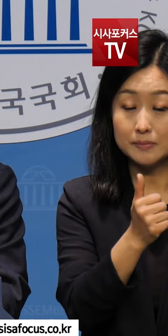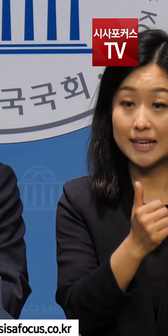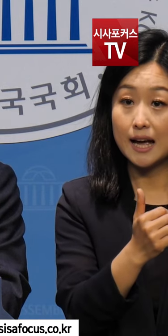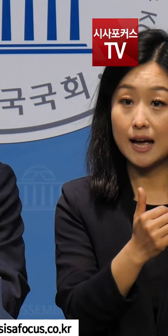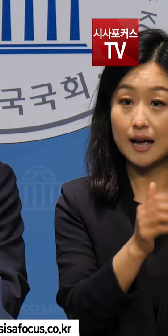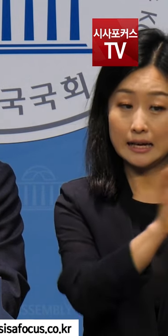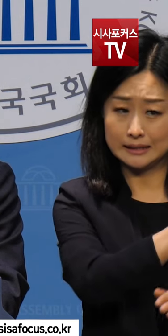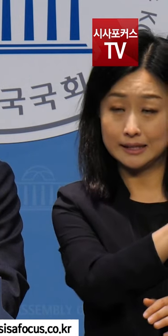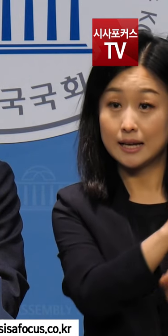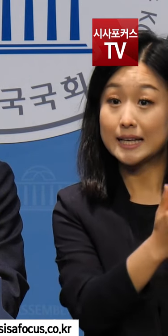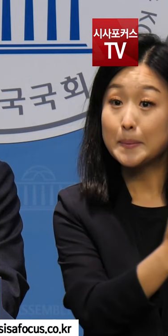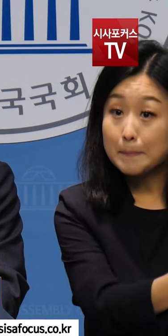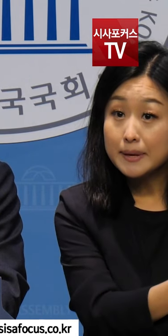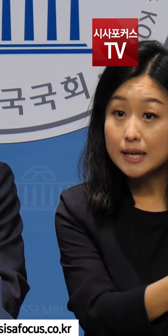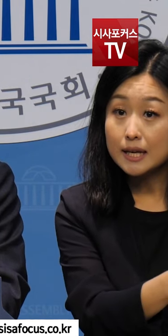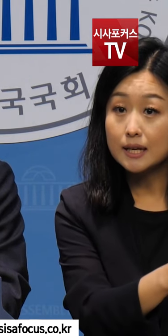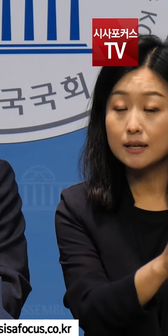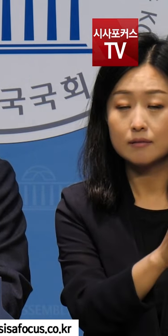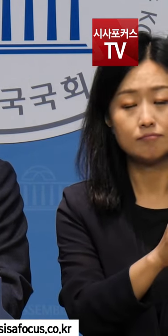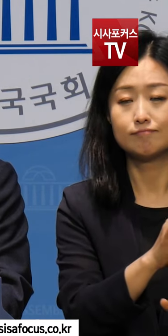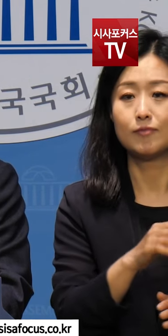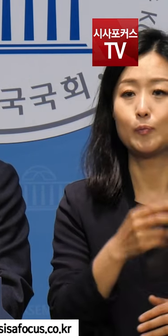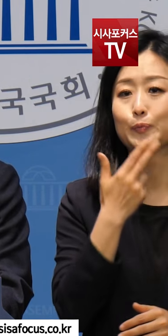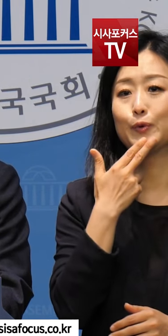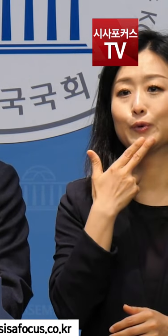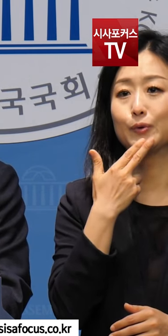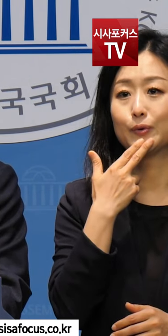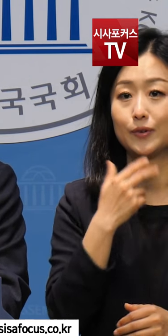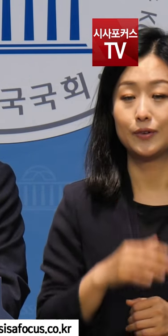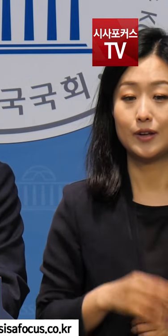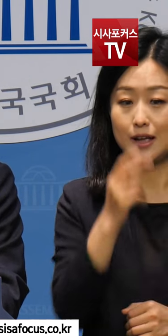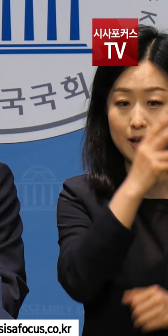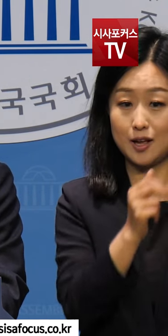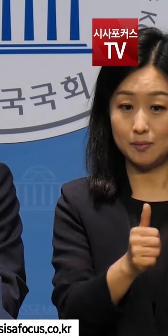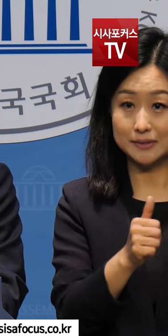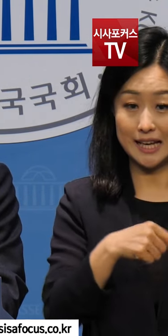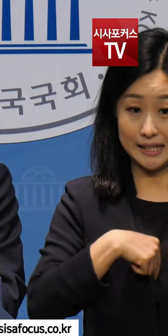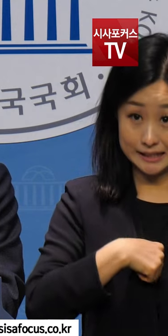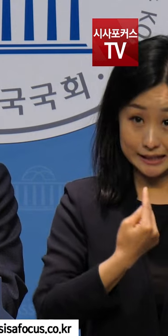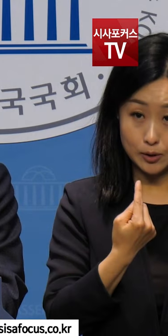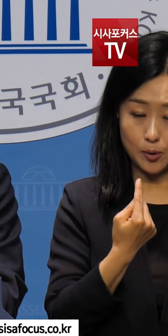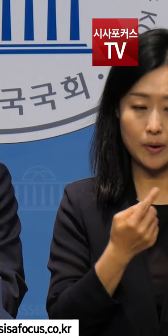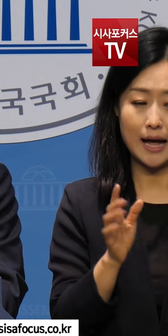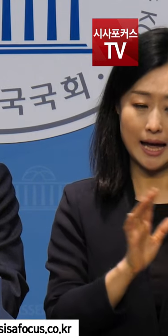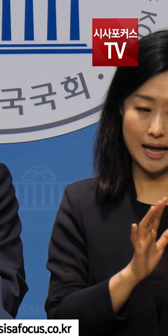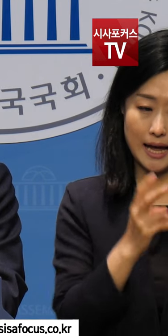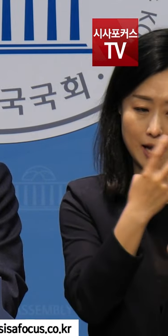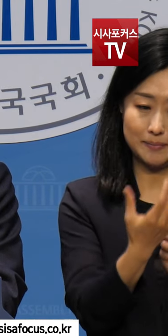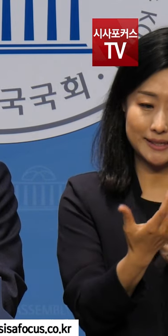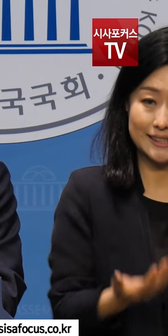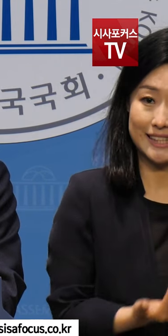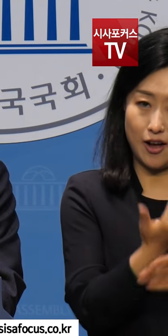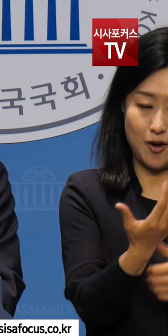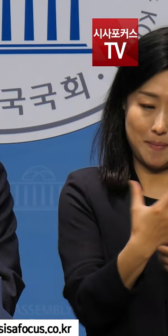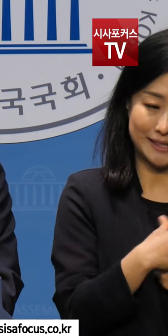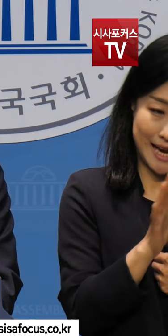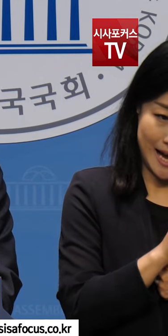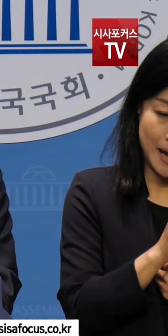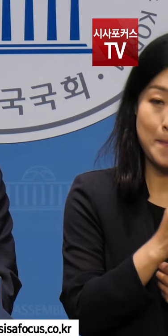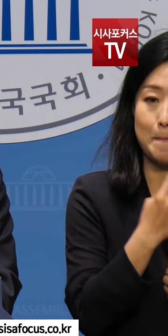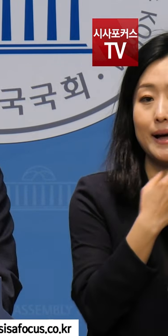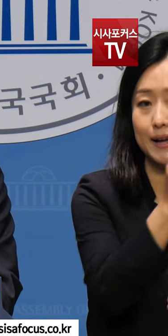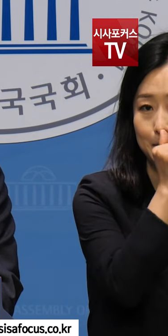규정이 없습니다. 단지 검사 윤리 강령에 셀프 회피 규정만 있을 뿐입니다.